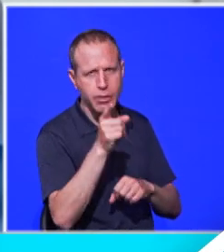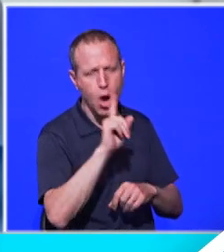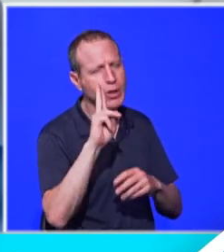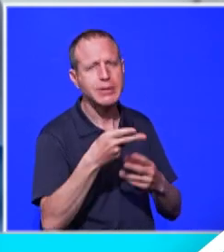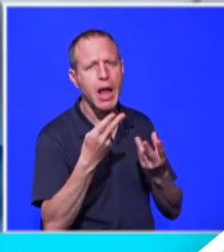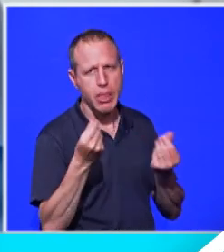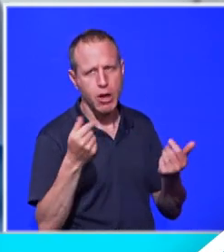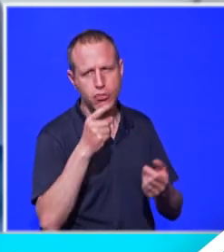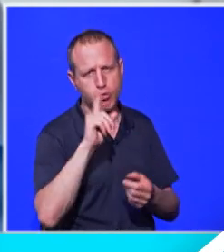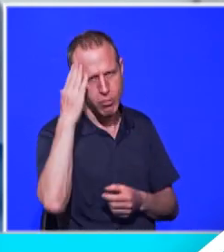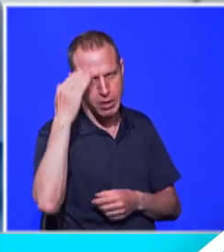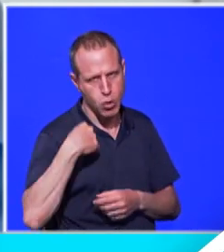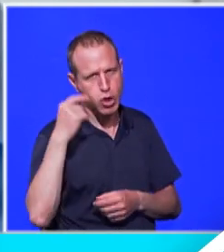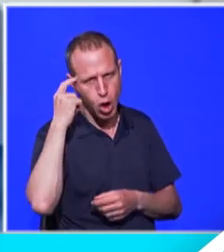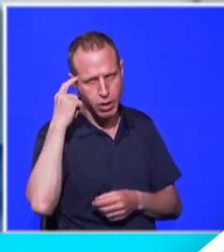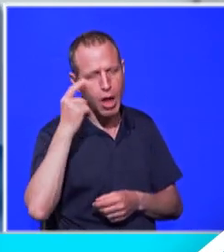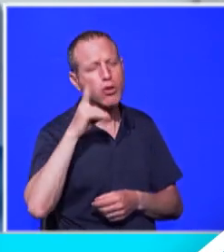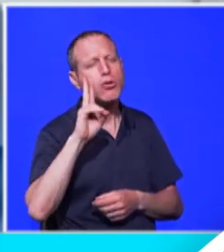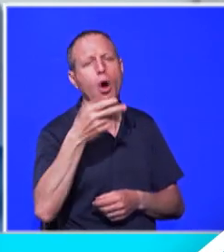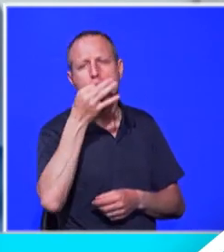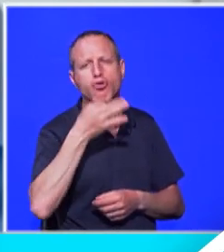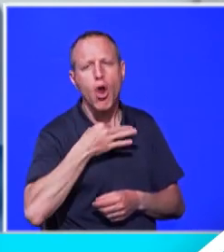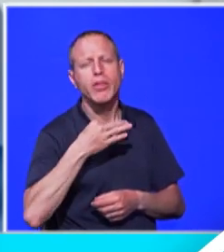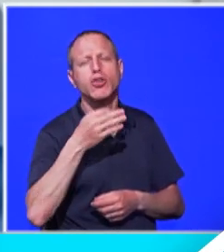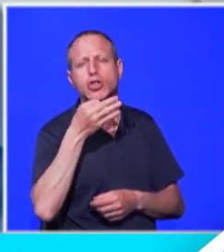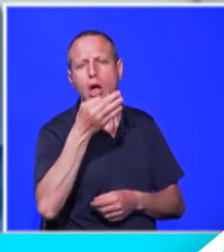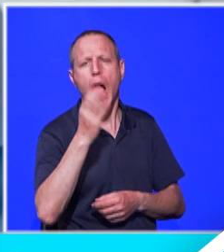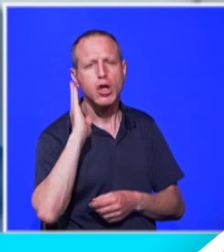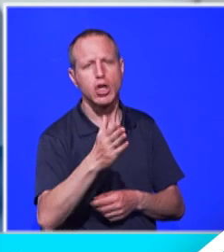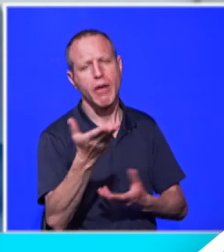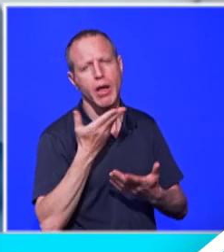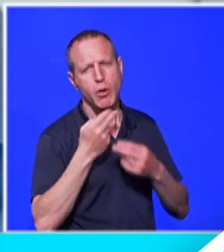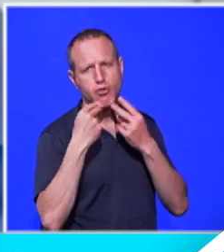אתה, מי שמכיר אותי יודע שיכול לשאול אותי שאלה ישירה ויקבל תשובה